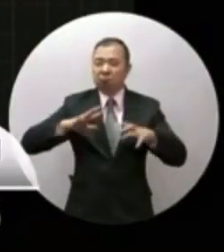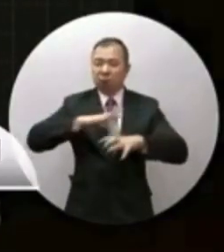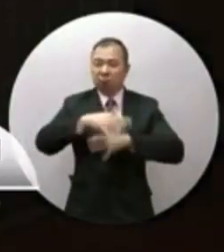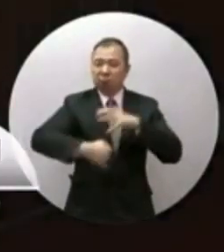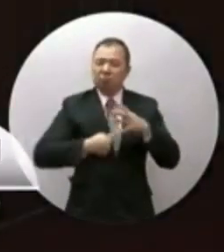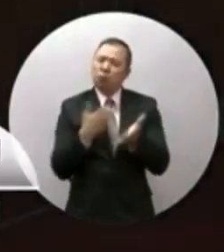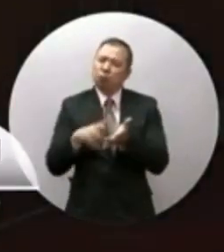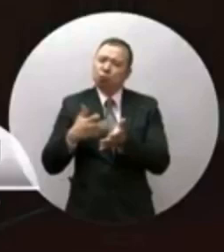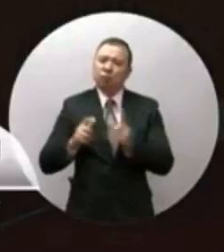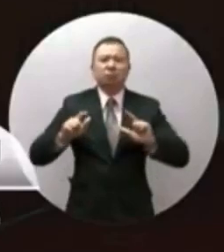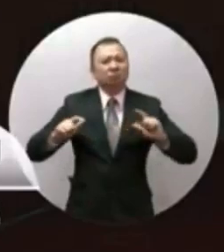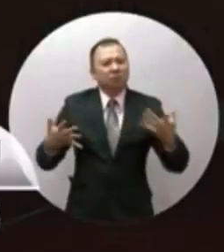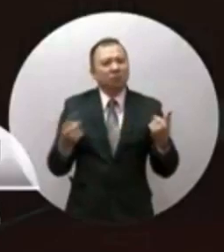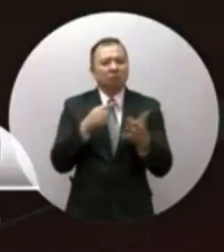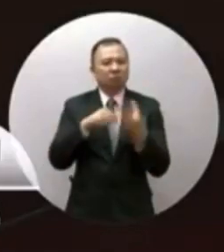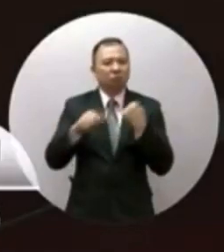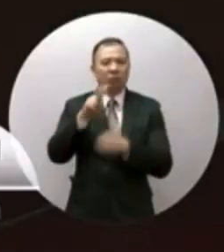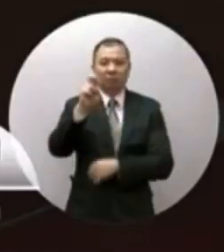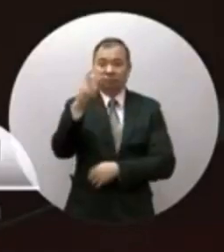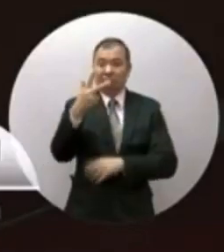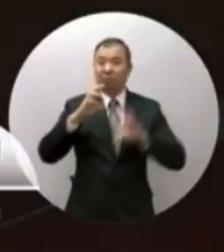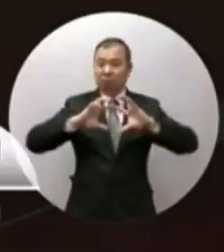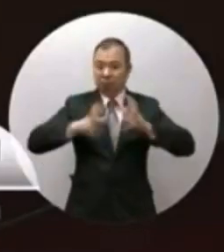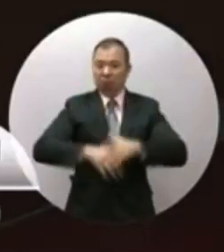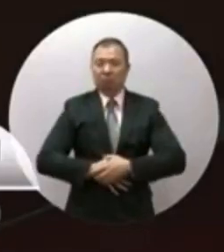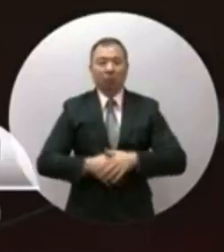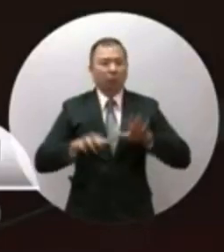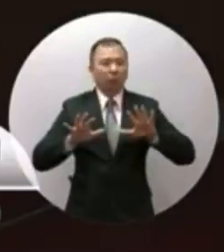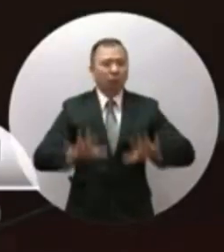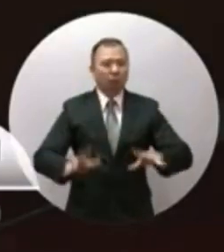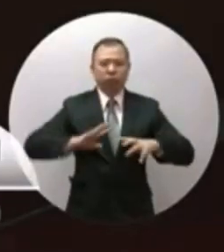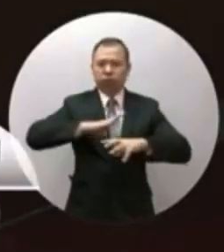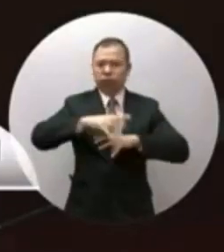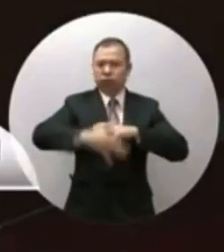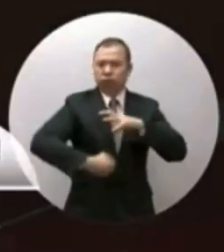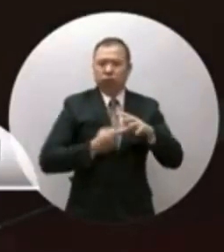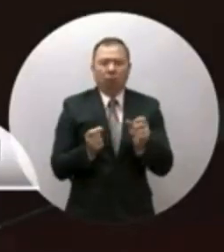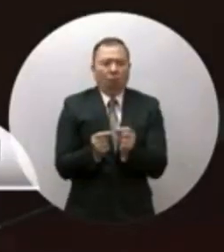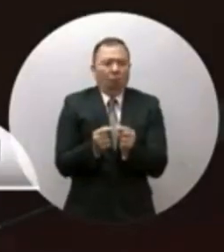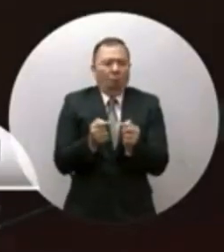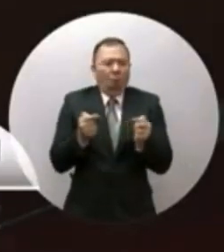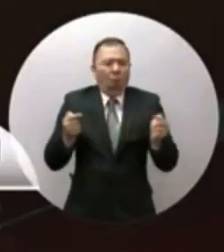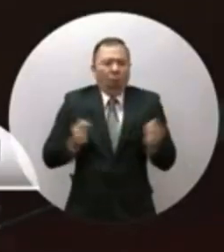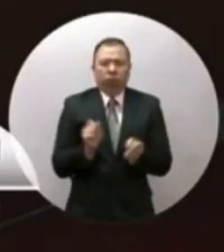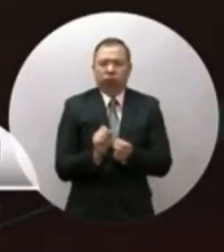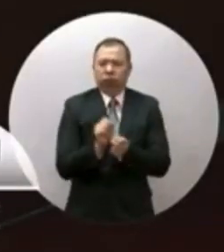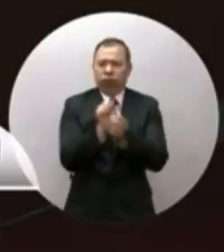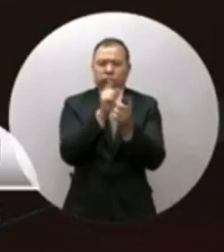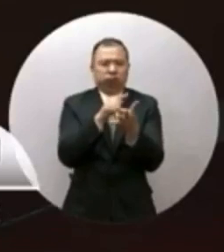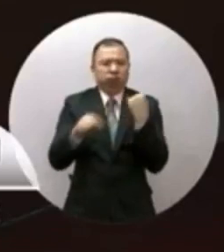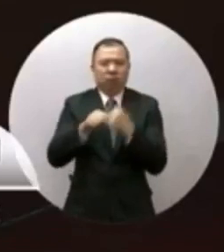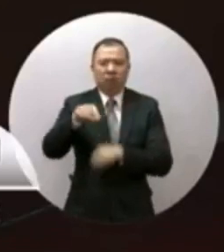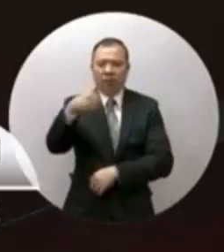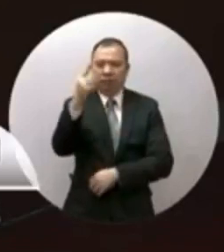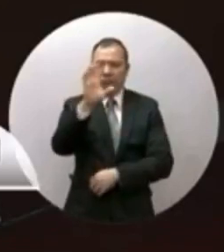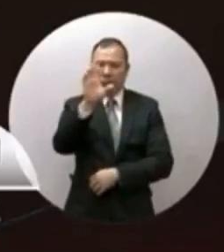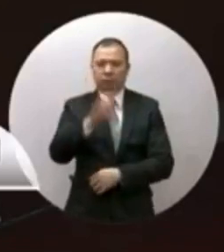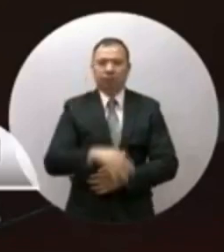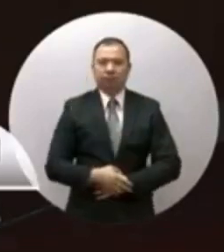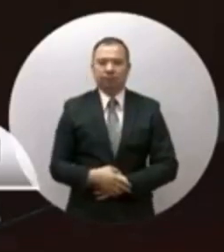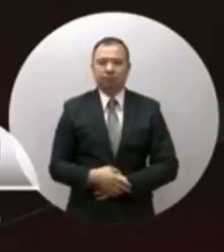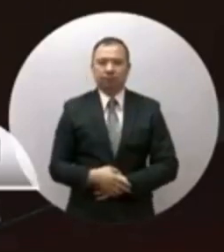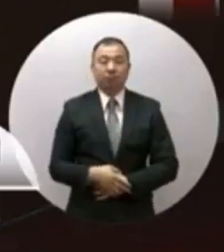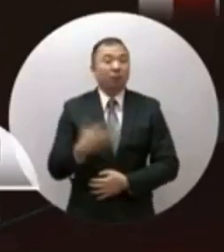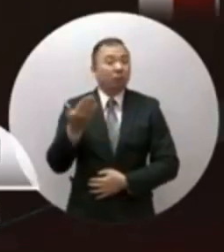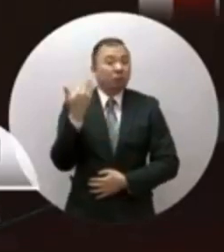界是27个国家，今天已经扩张到190个国家。